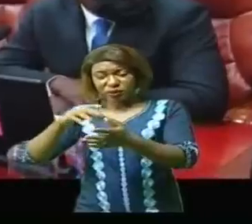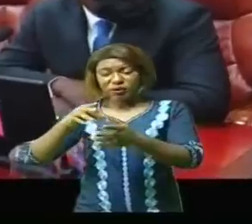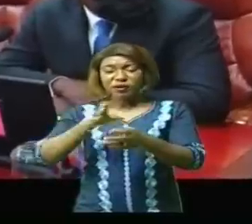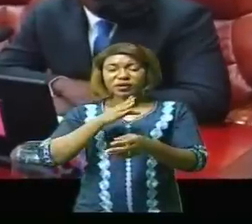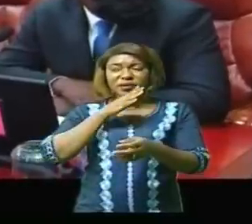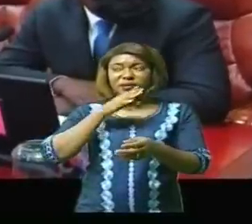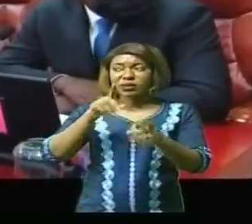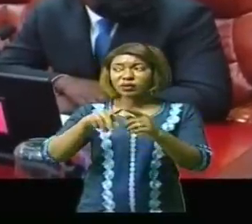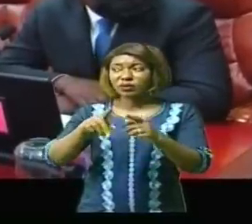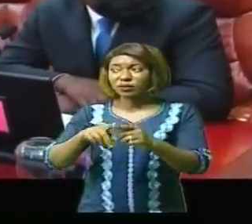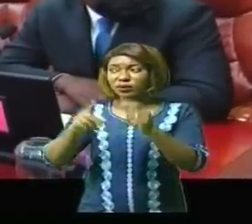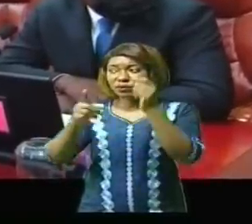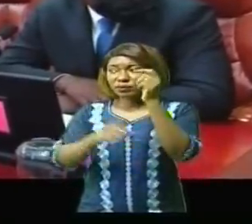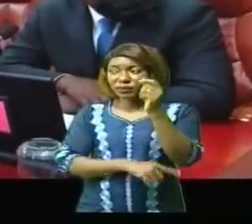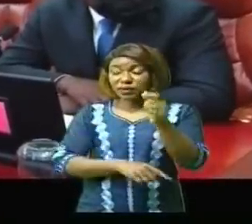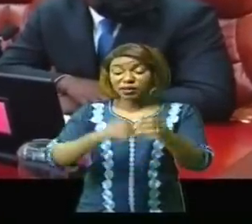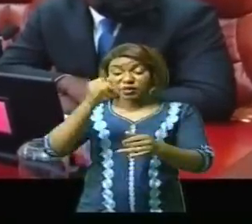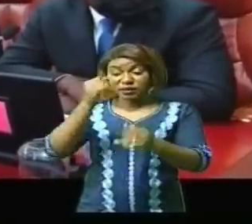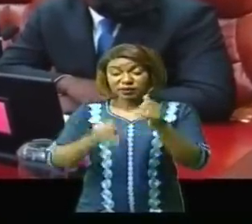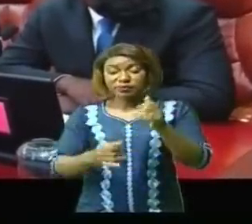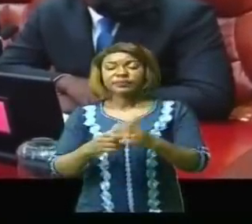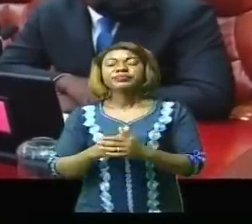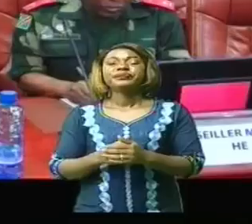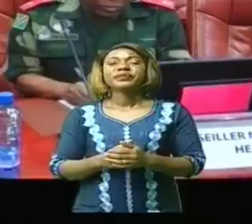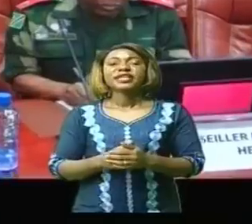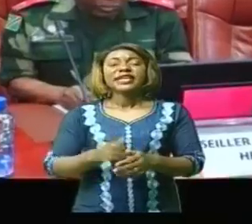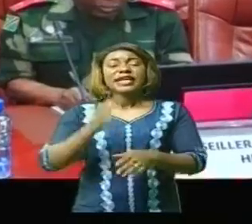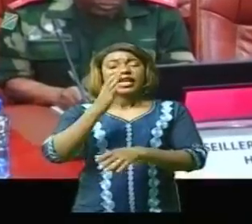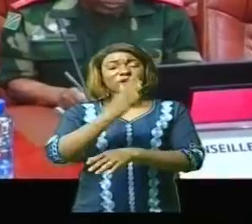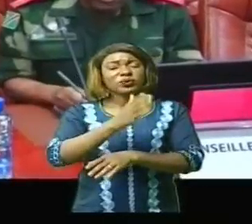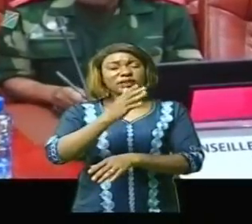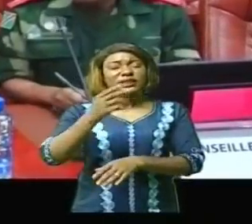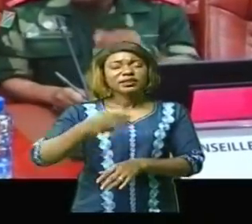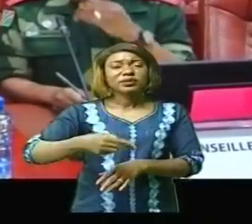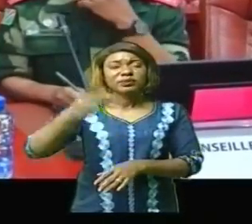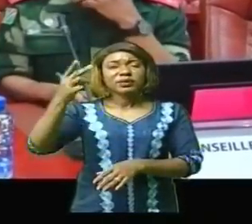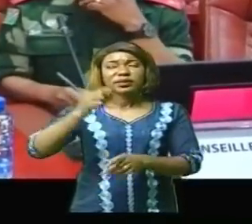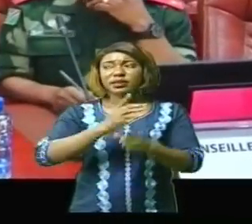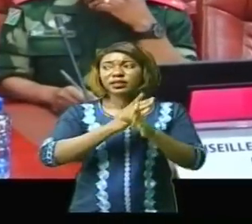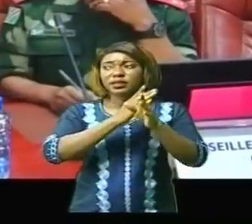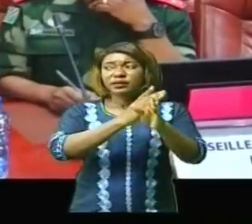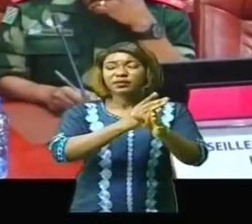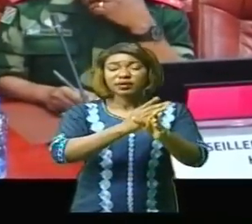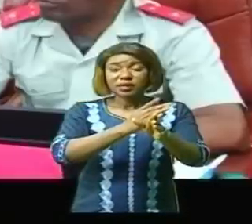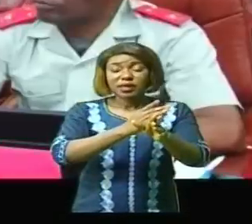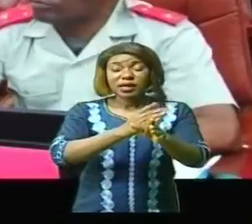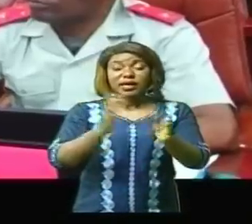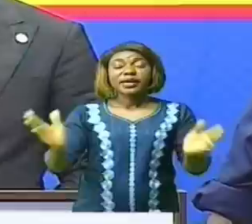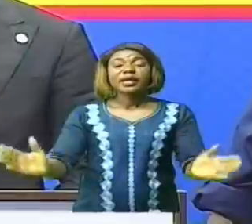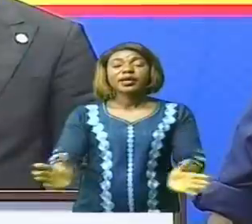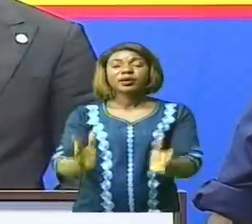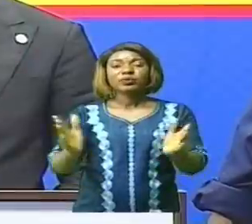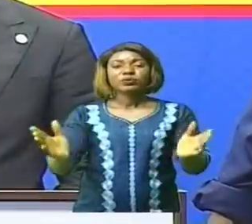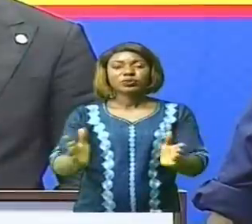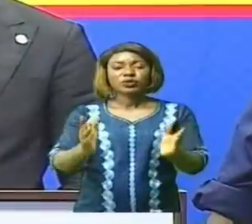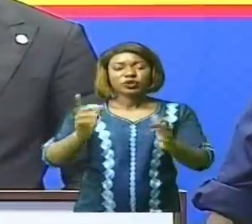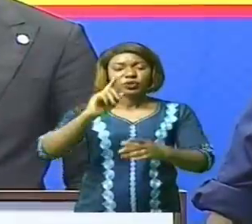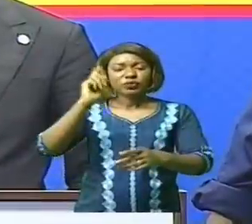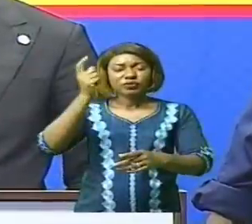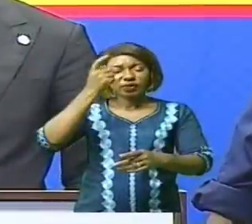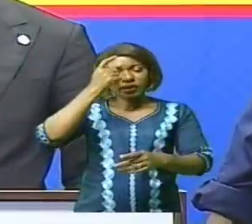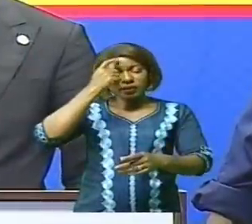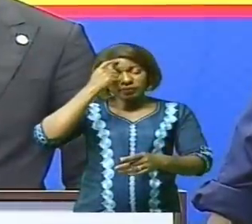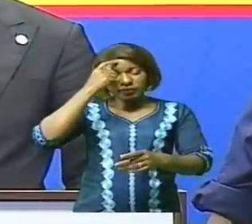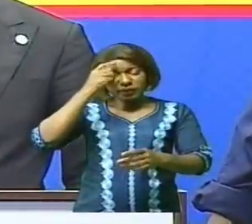pas impunis. Enfin, le Conseil supérieur de la Défense a encouragé le gouvernement de